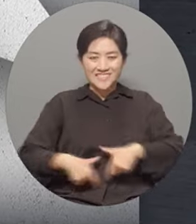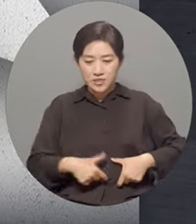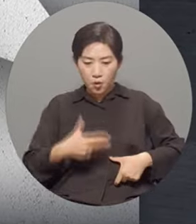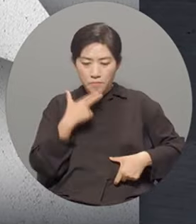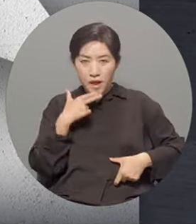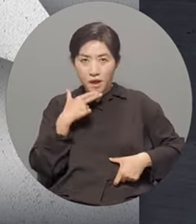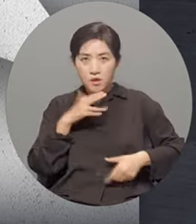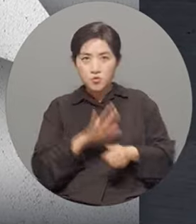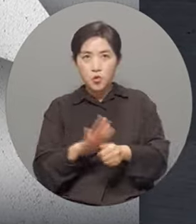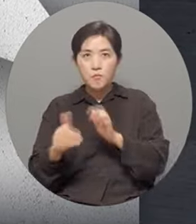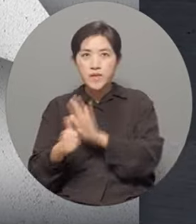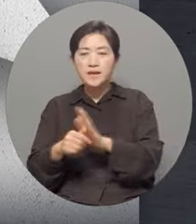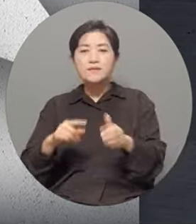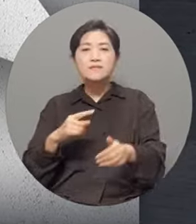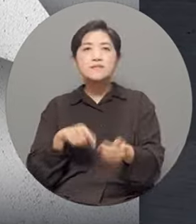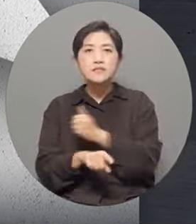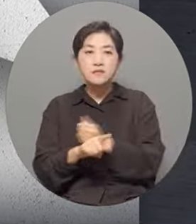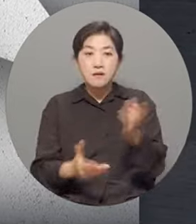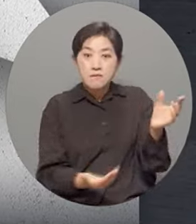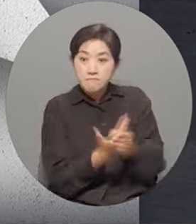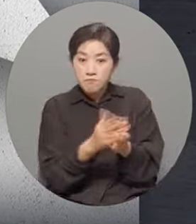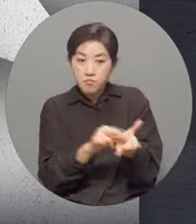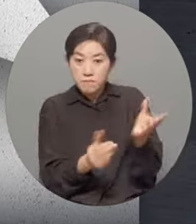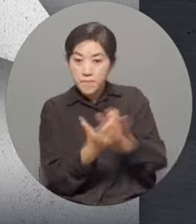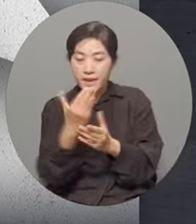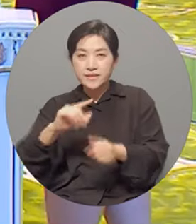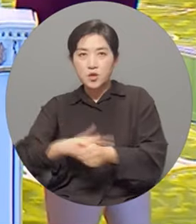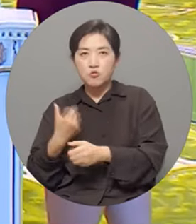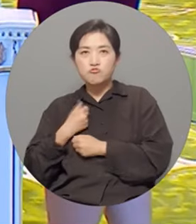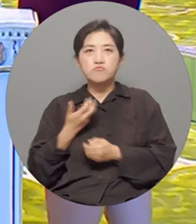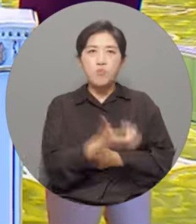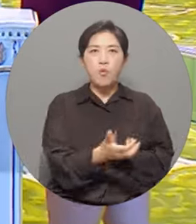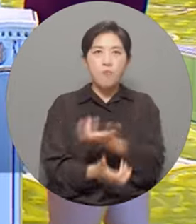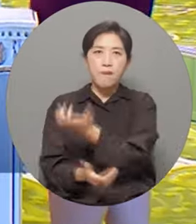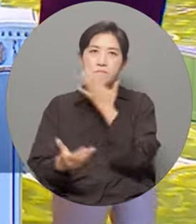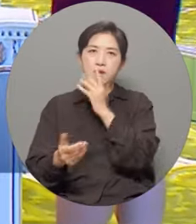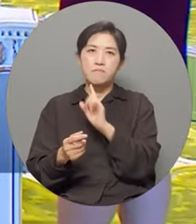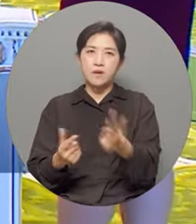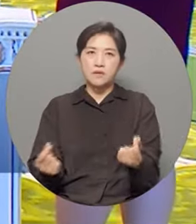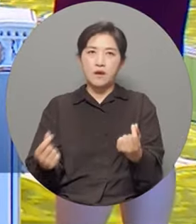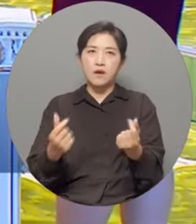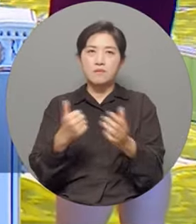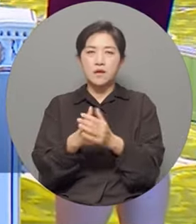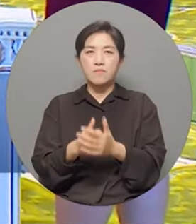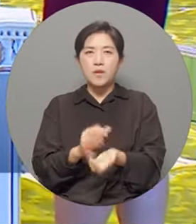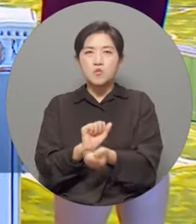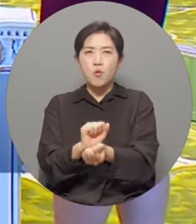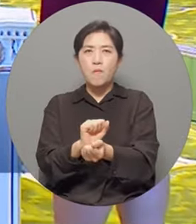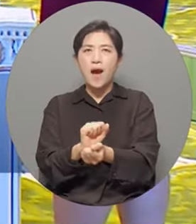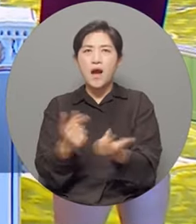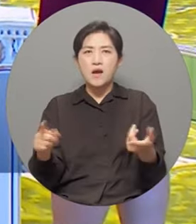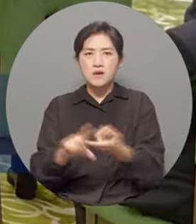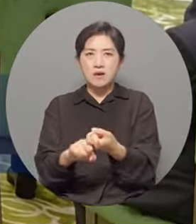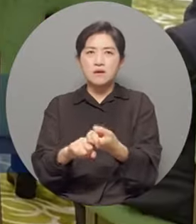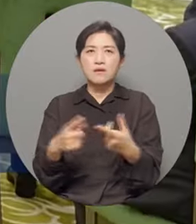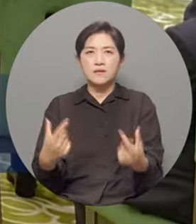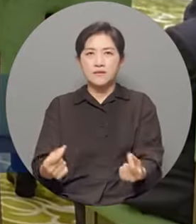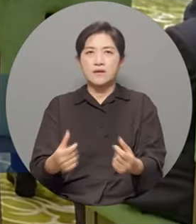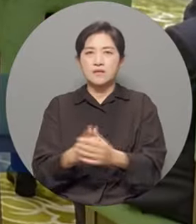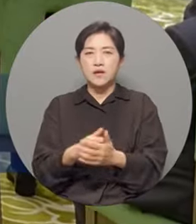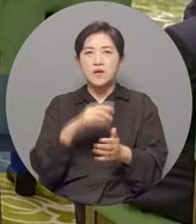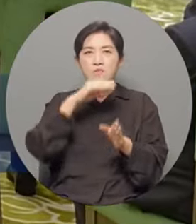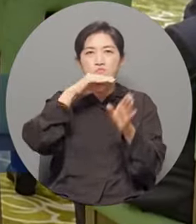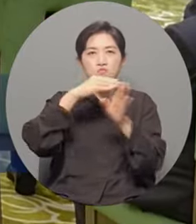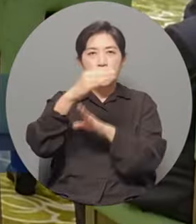것은 자동 군사 개입으로 해석될 수 있습니다. 이건 사실상은 동맹 조약에 가깝다고 생각이 들어요.